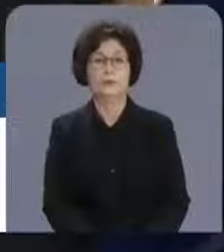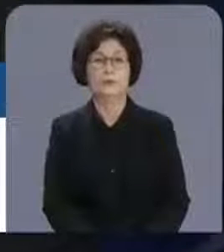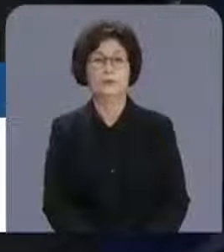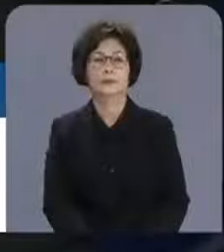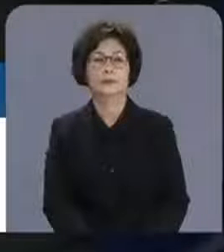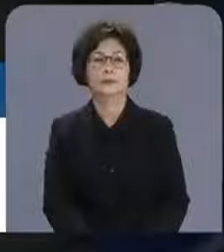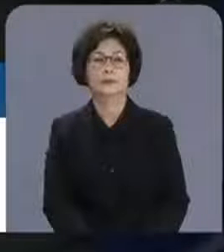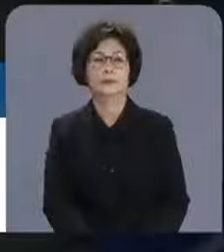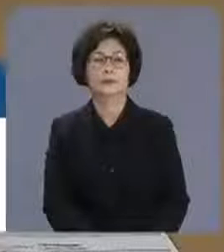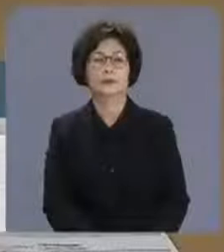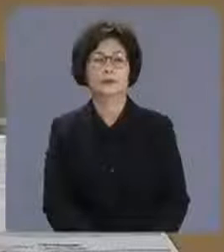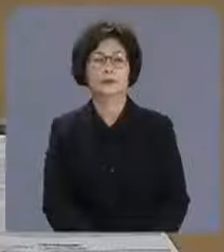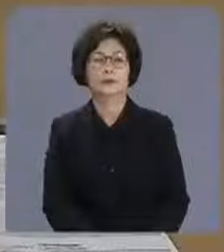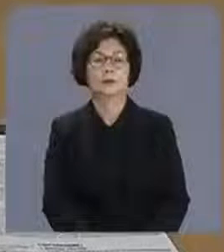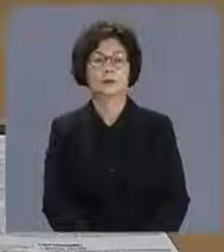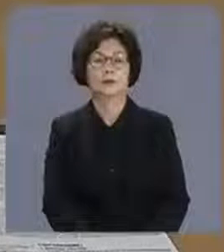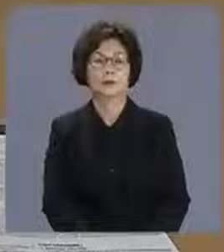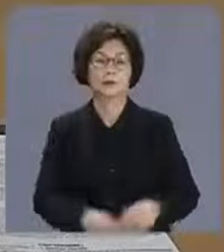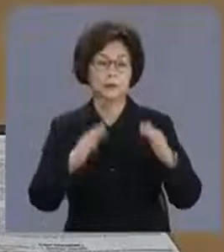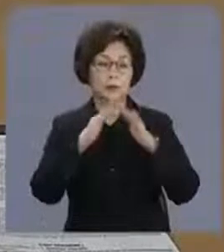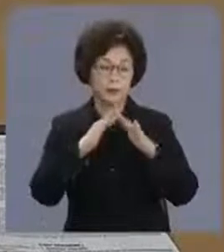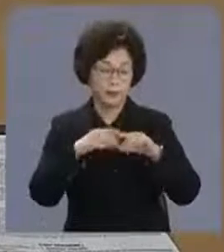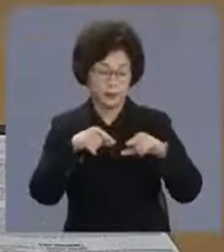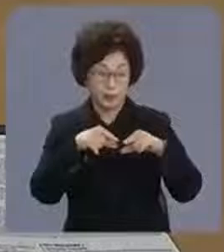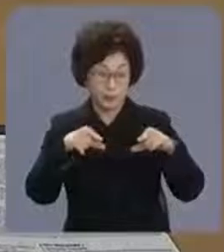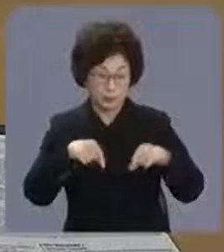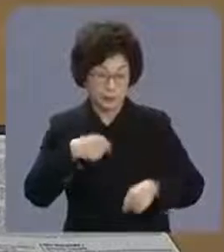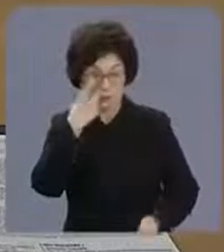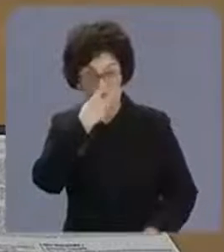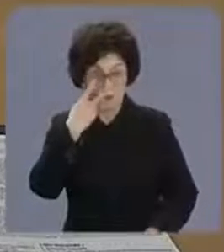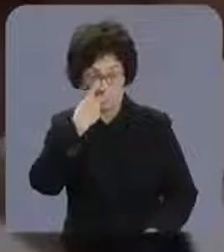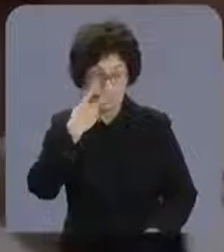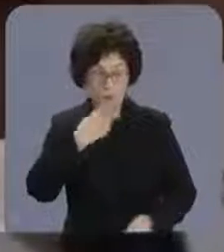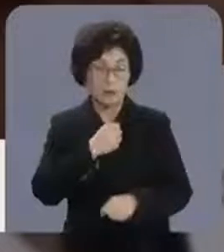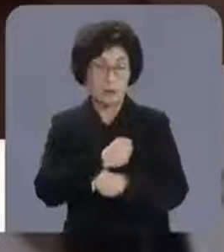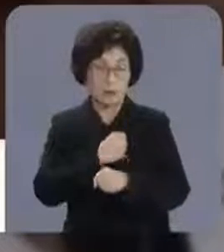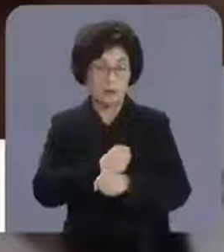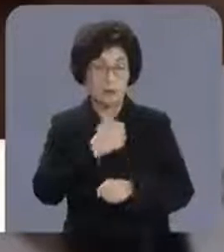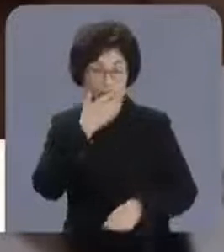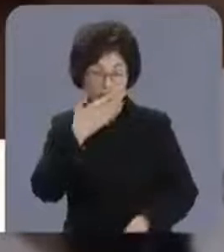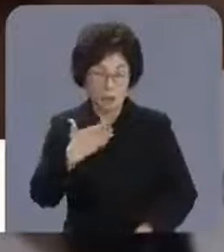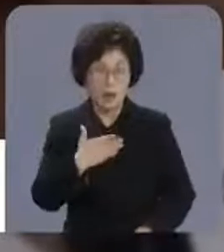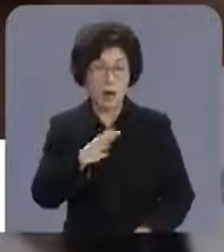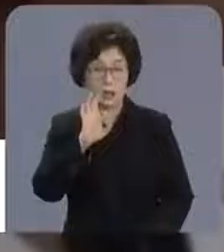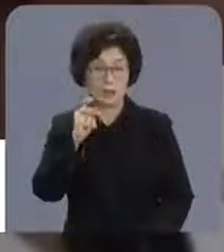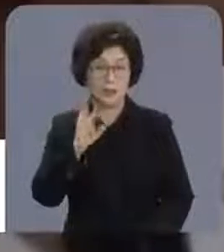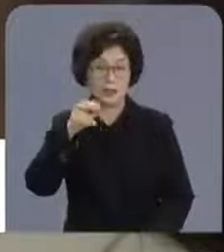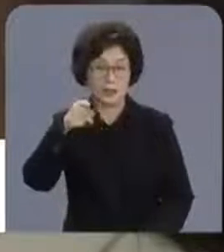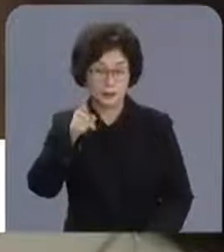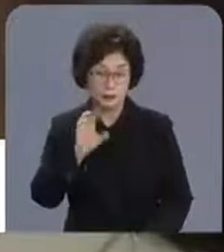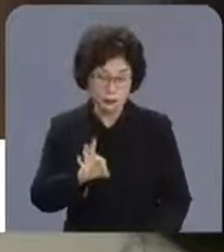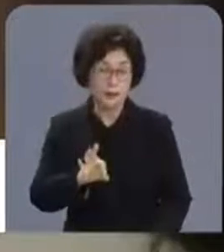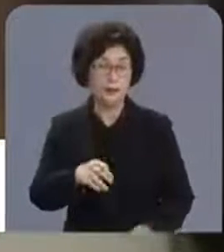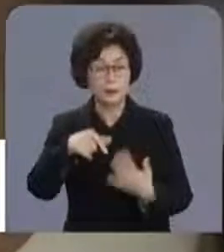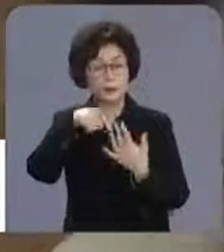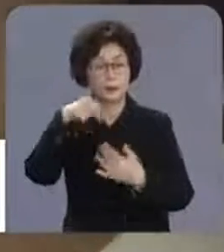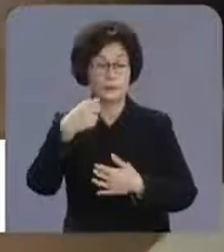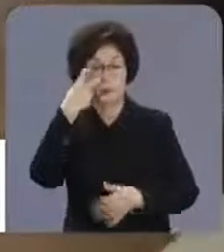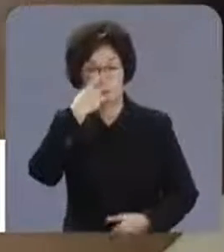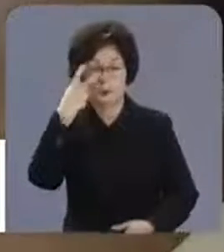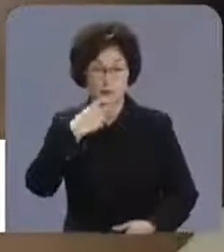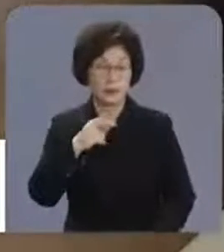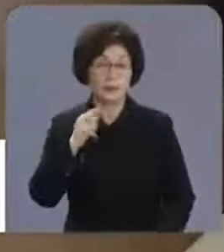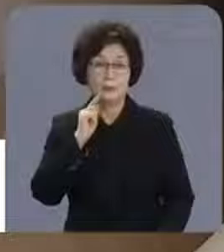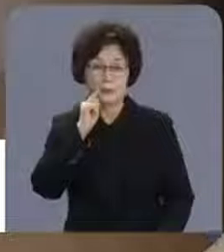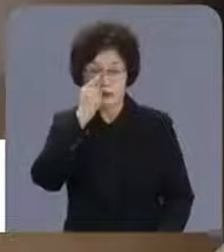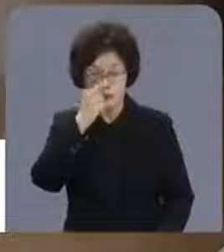할 예정입니다. 집에서 자가 검사 키트로 검사할 수도 있는데 양성이면 곧바로 선별진료소 등에서 PCR